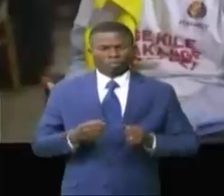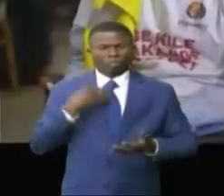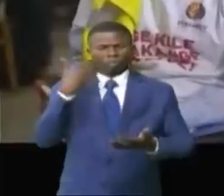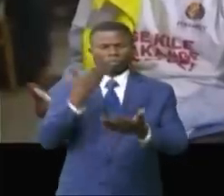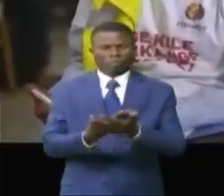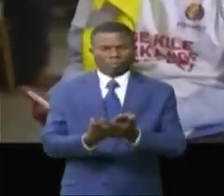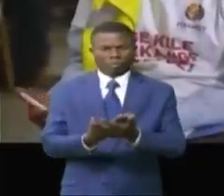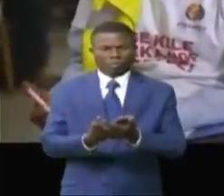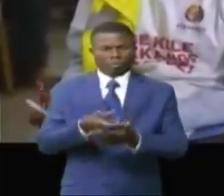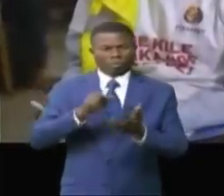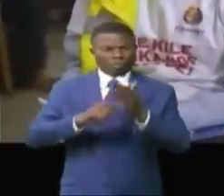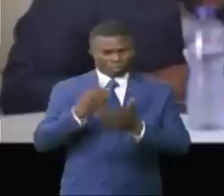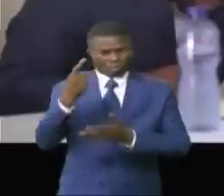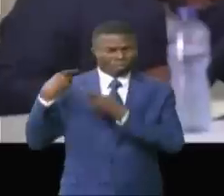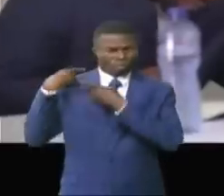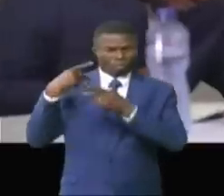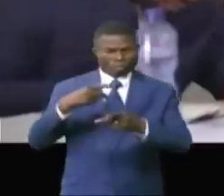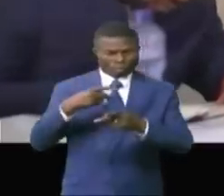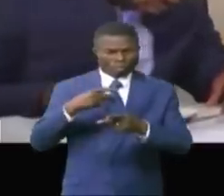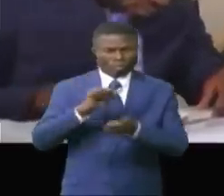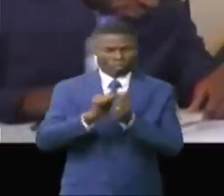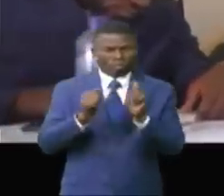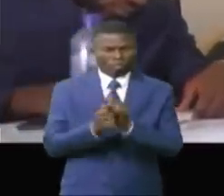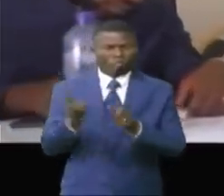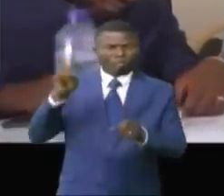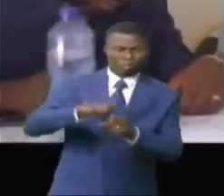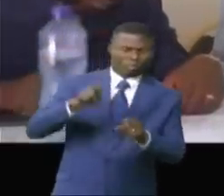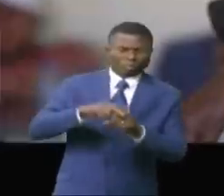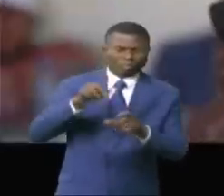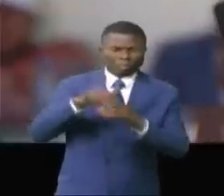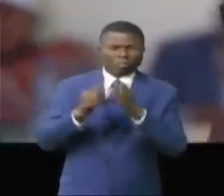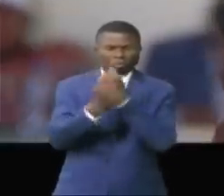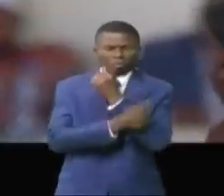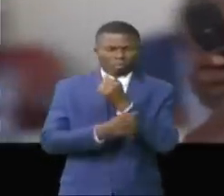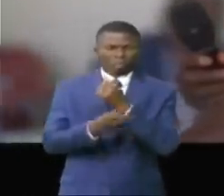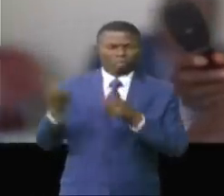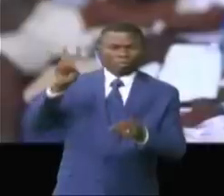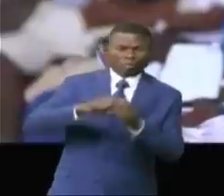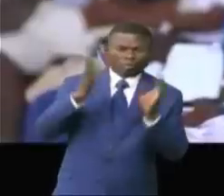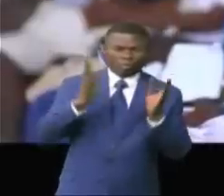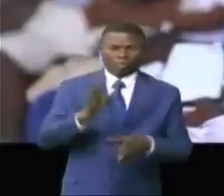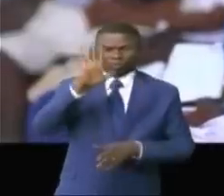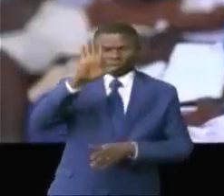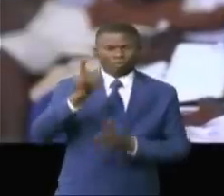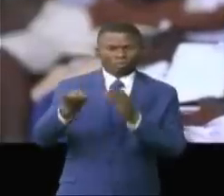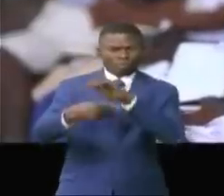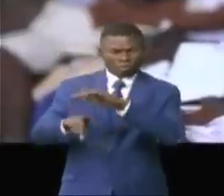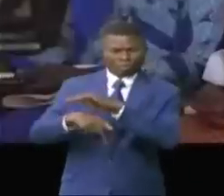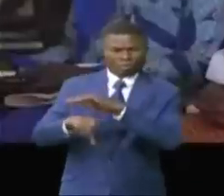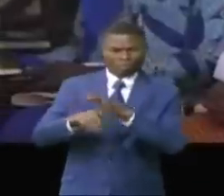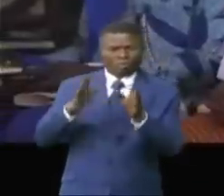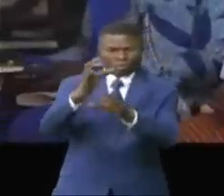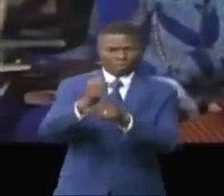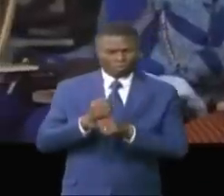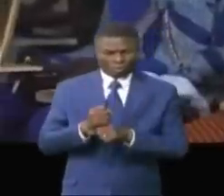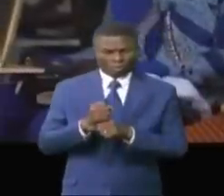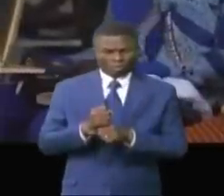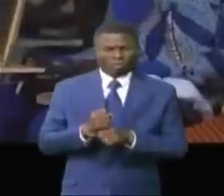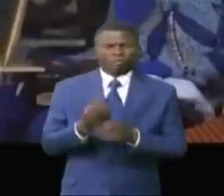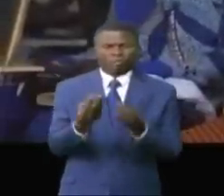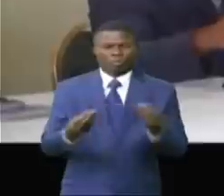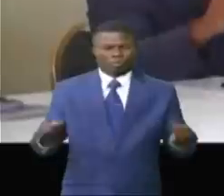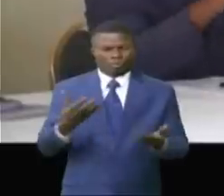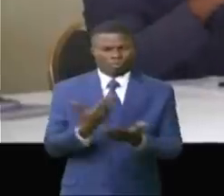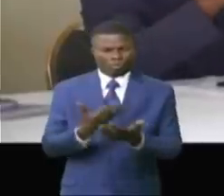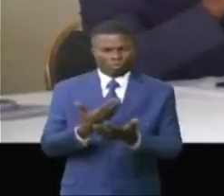Pour une première depuis le début de cycle de violence dans le pays, les victimes de 5 provinces pilotes bénéficieront d'une réparation